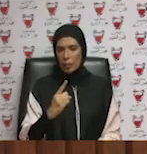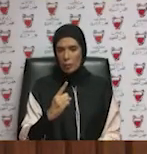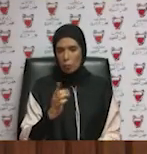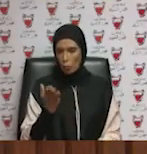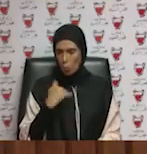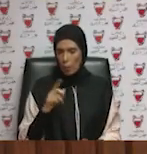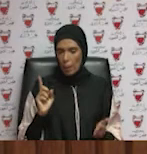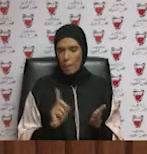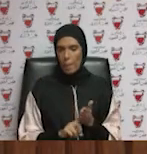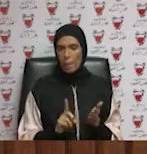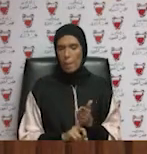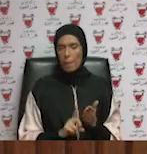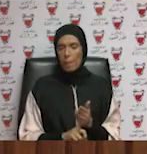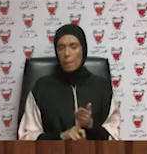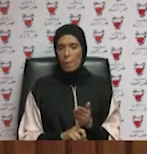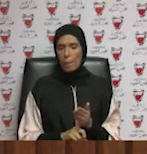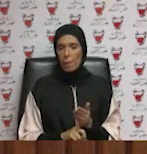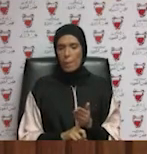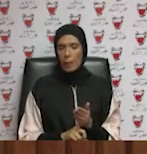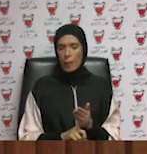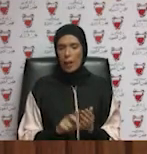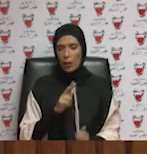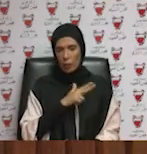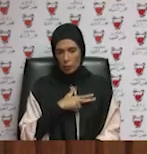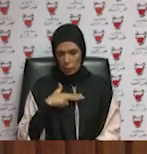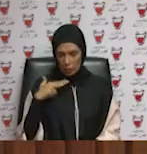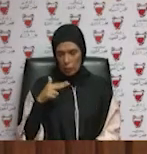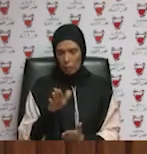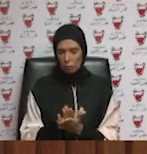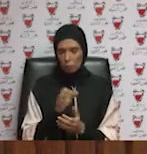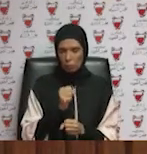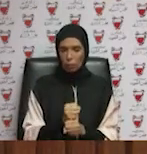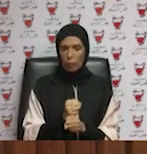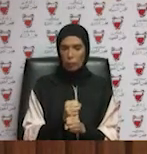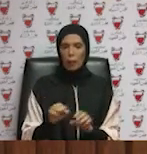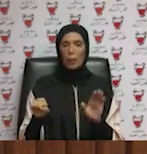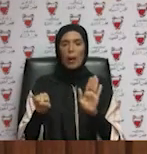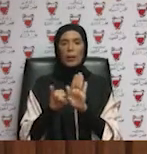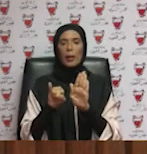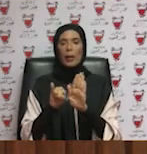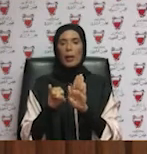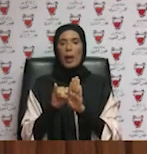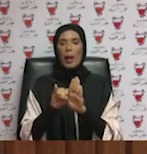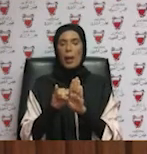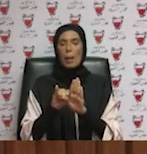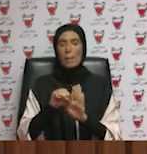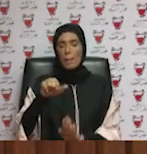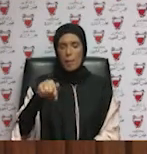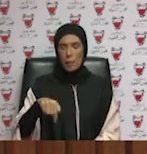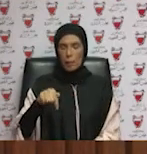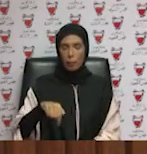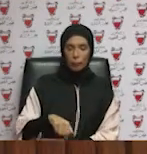إلزامية. يبقى الموضوع عند السلطة التنفيذية في تطبيق هذه المادة. الآن أنا